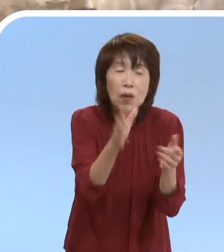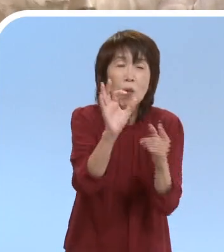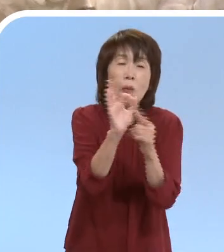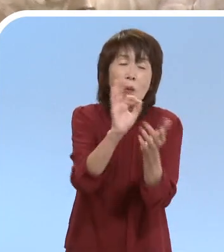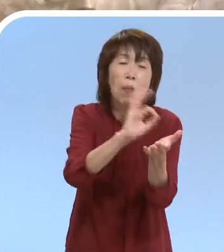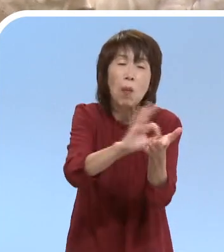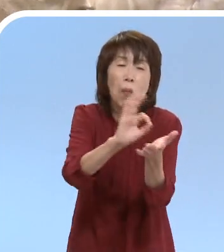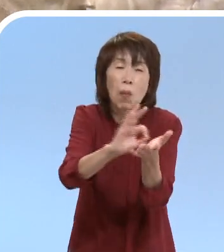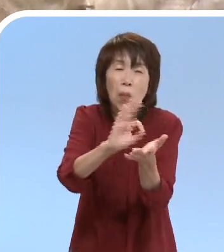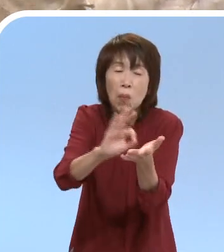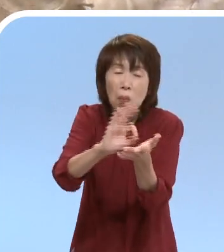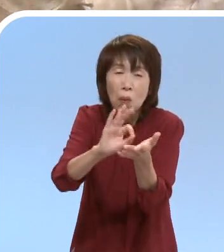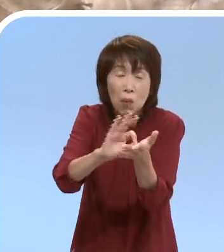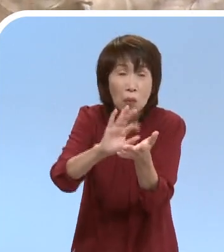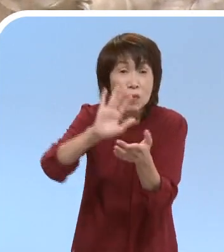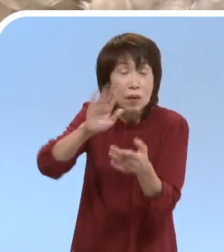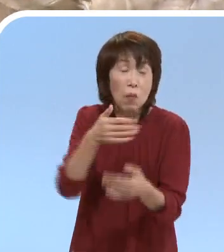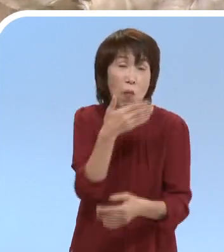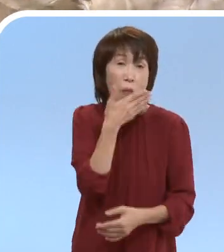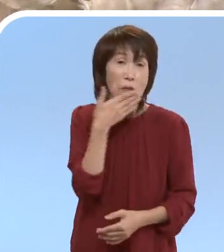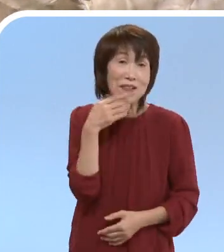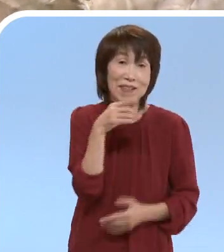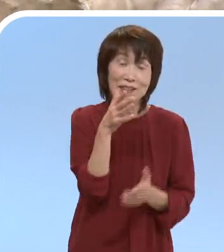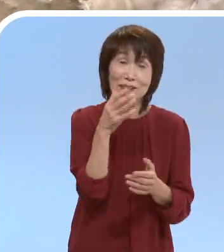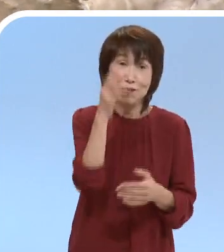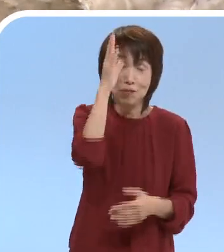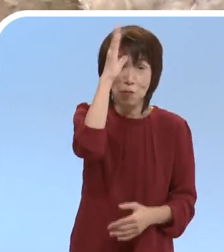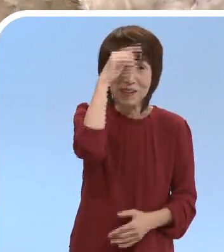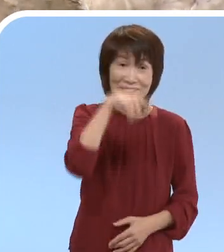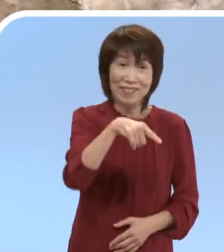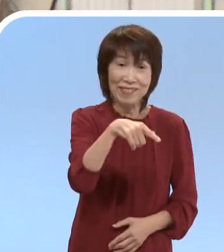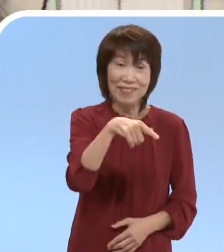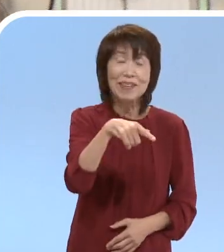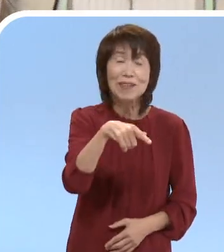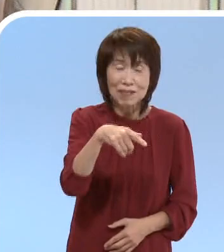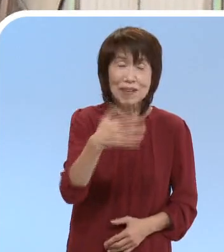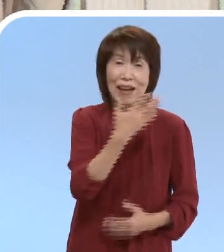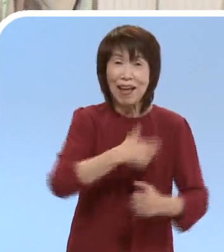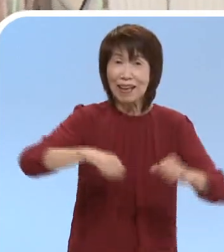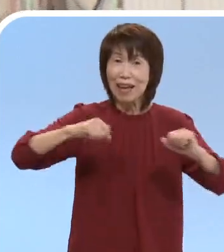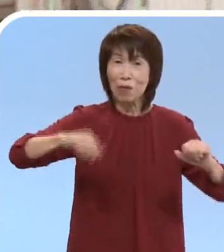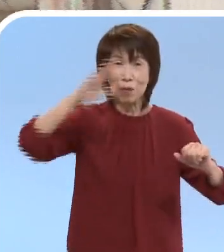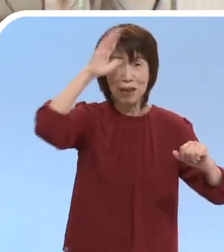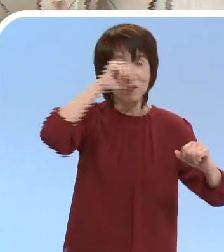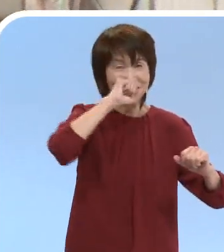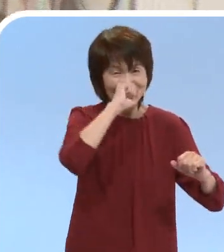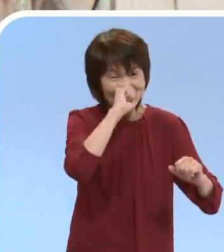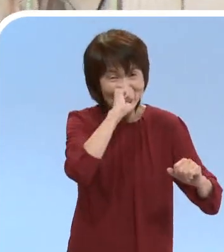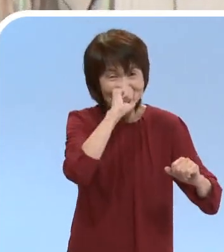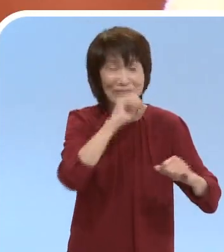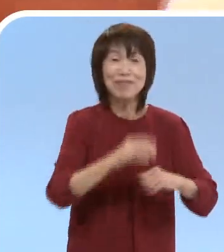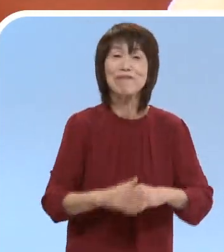ります。 あ、そうなんや。コストかけながらでも美味しい鶏を育てようって思いって、 とにかく健康な鶏を取りた